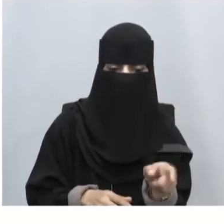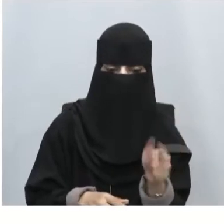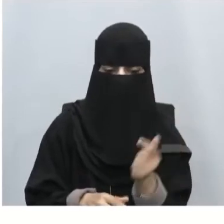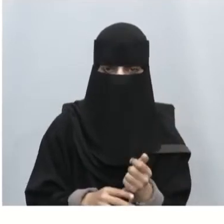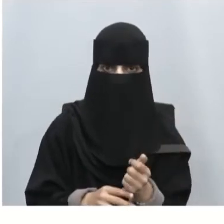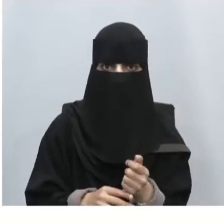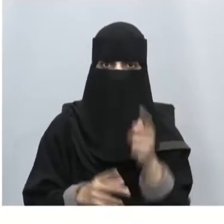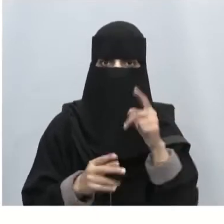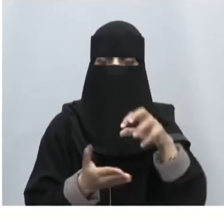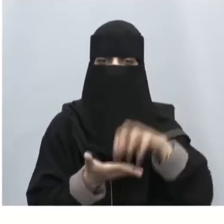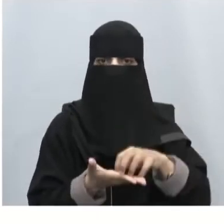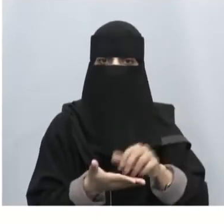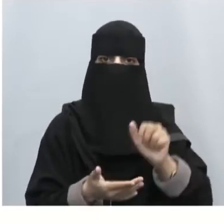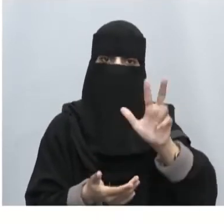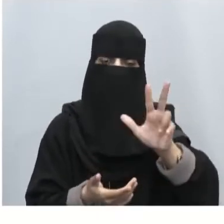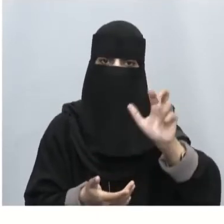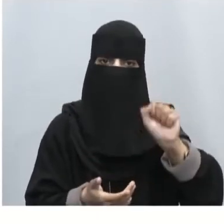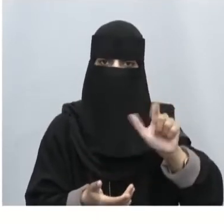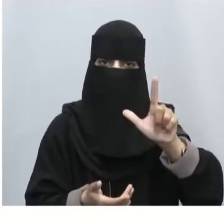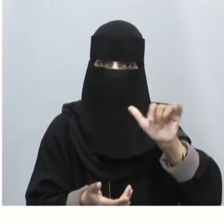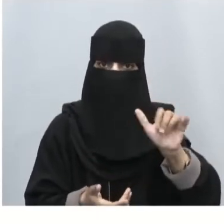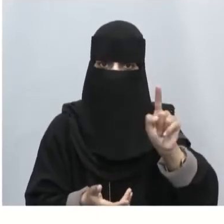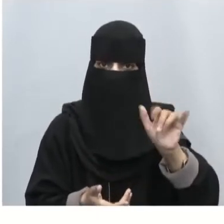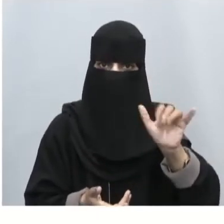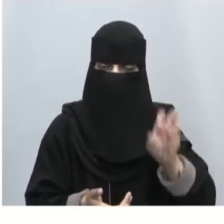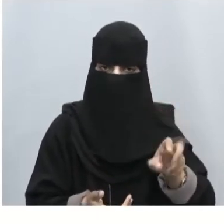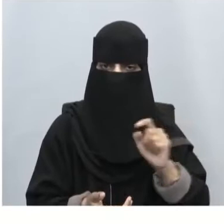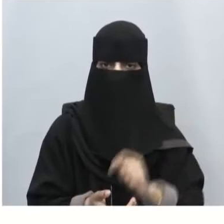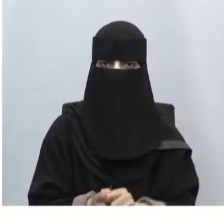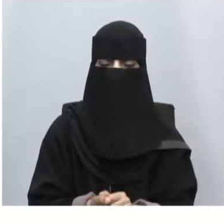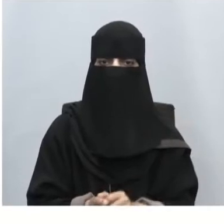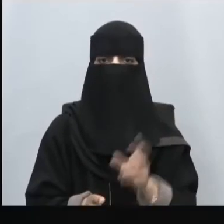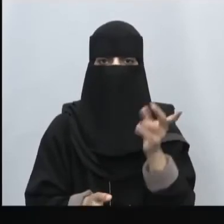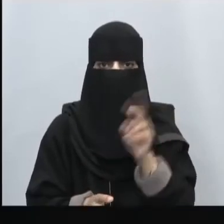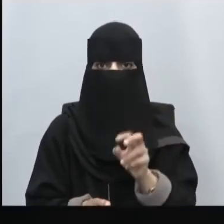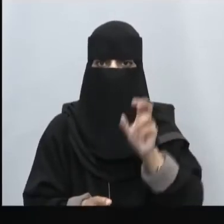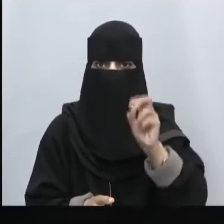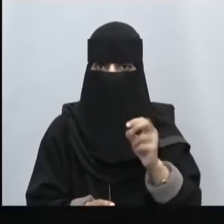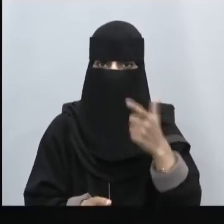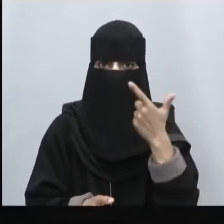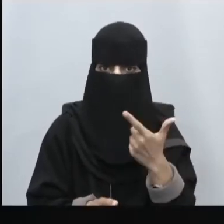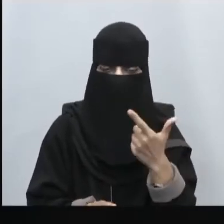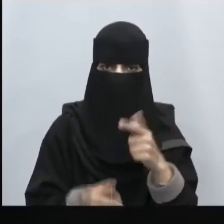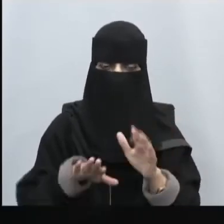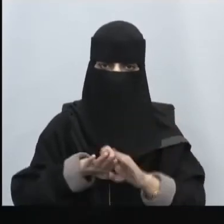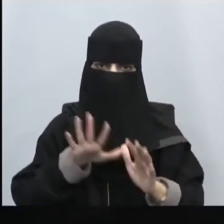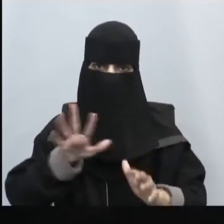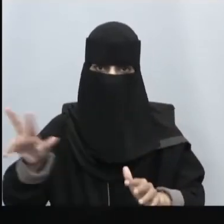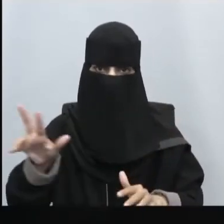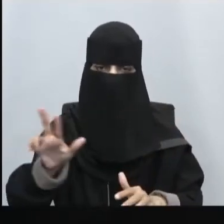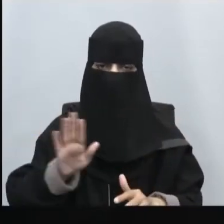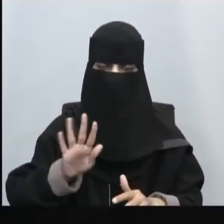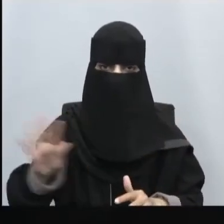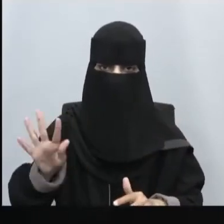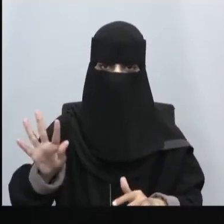ظهر الصليبيون وفي القرن السابع للهجره ظهر المغول في الاجزاء الشرقيه